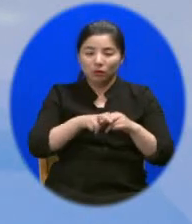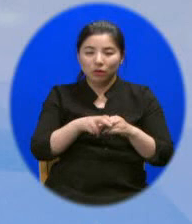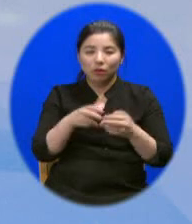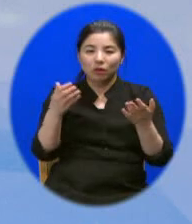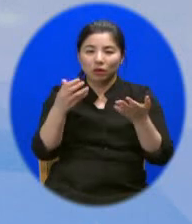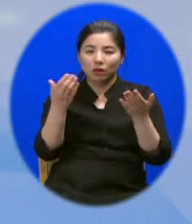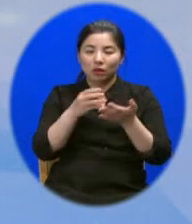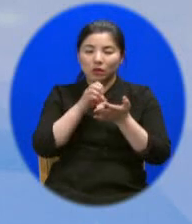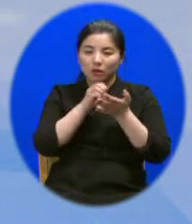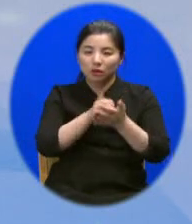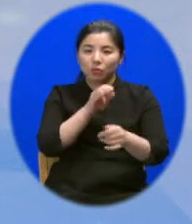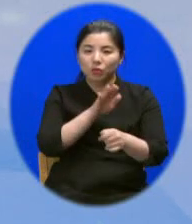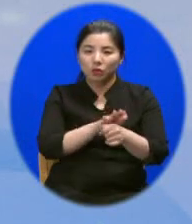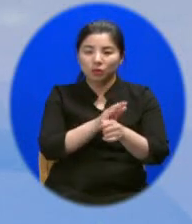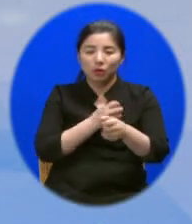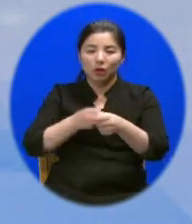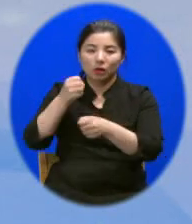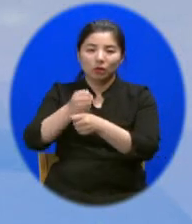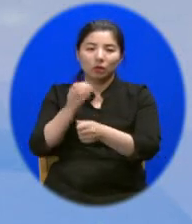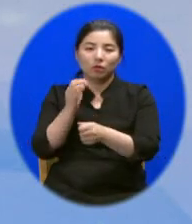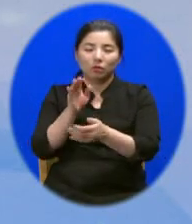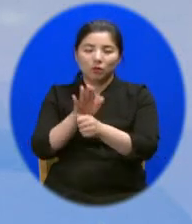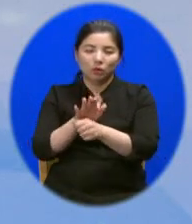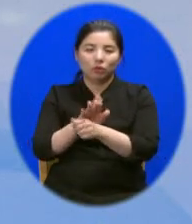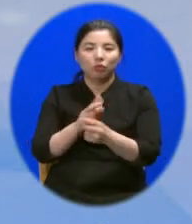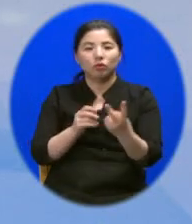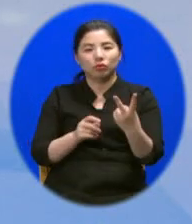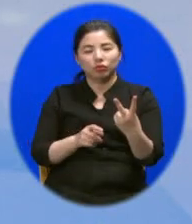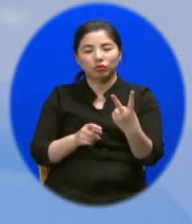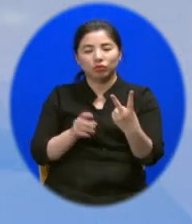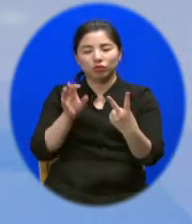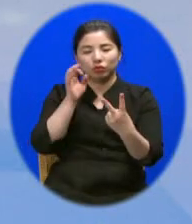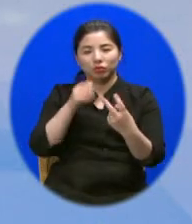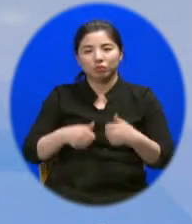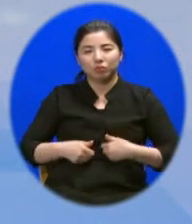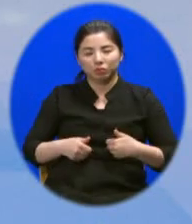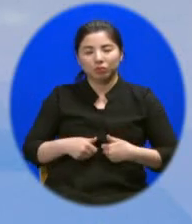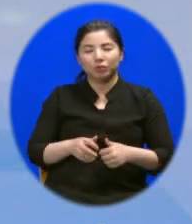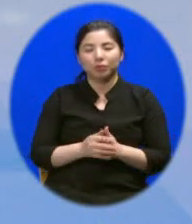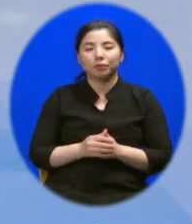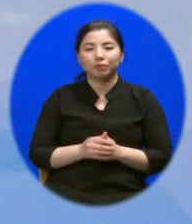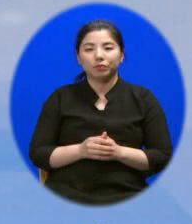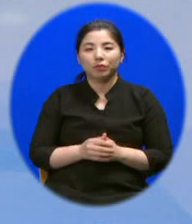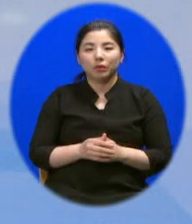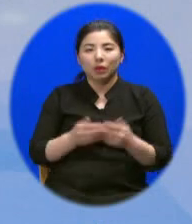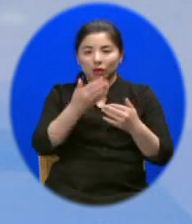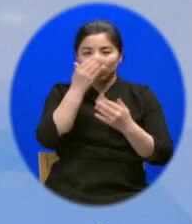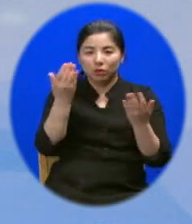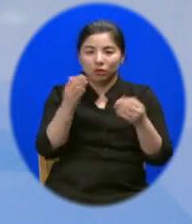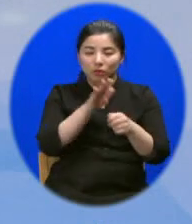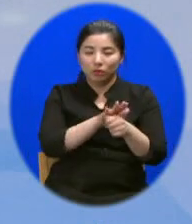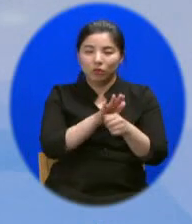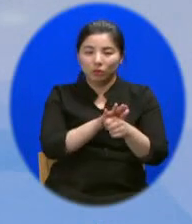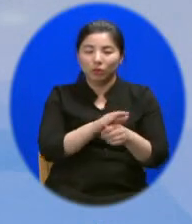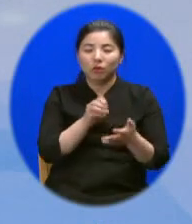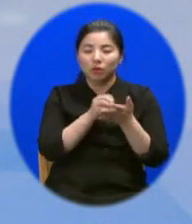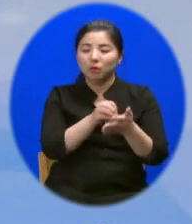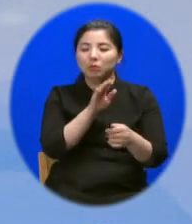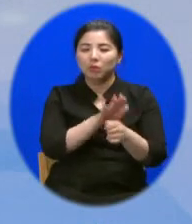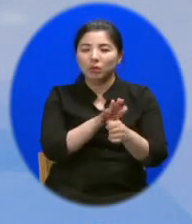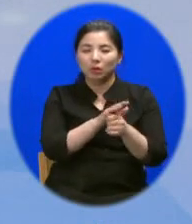취업지원과 창업지원 으로 나눠서 살펴봐야 될 것으로 생각했습니다 아 청약 취업지원 의 경우에는